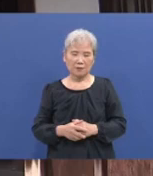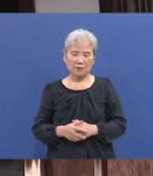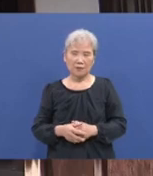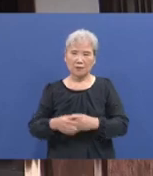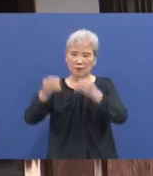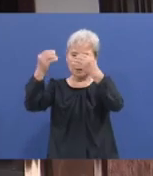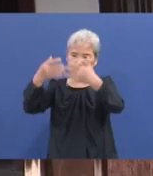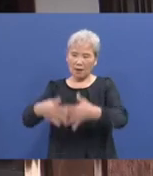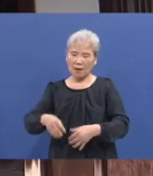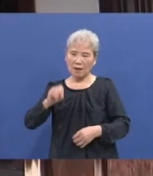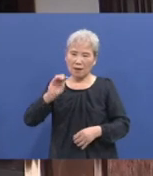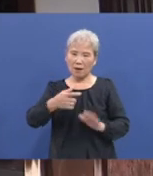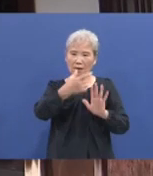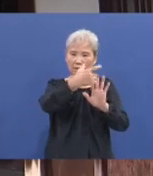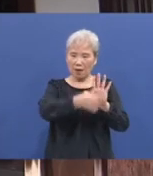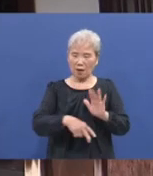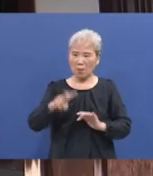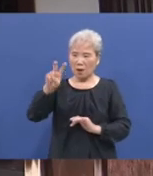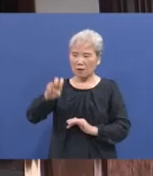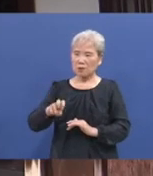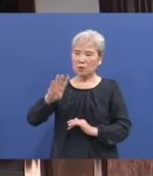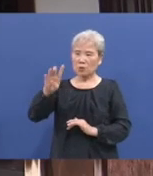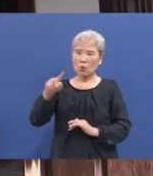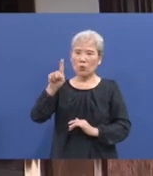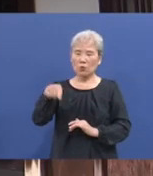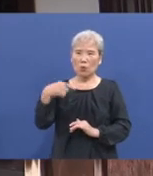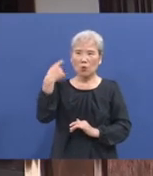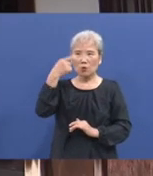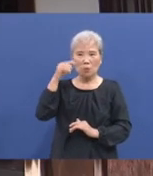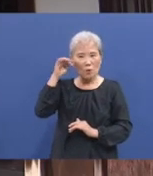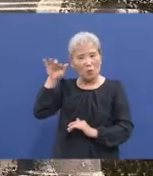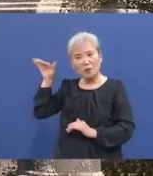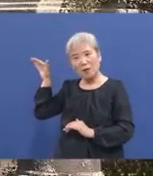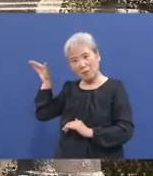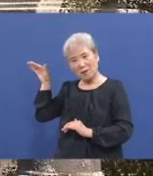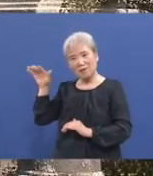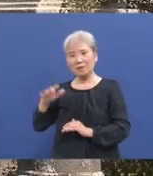四の瞳の一場面を思い浮かべてしまいます。 そうですね。